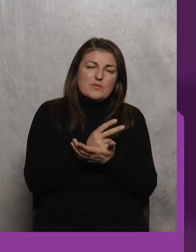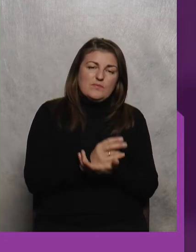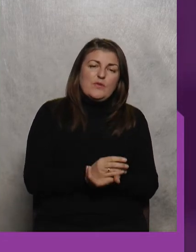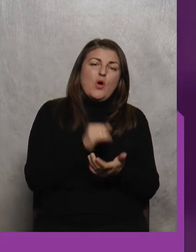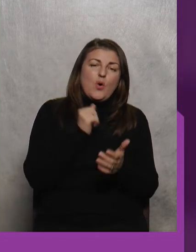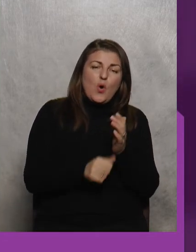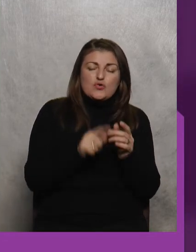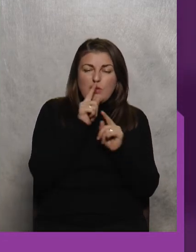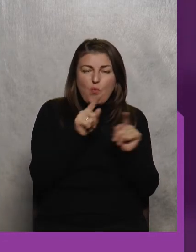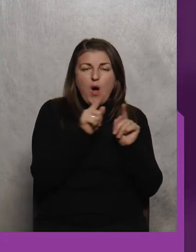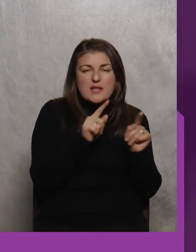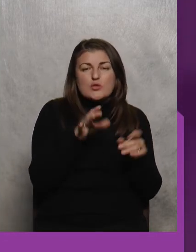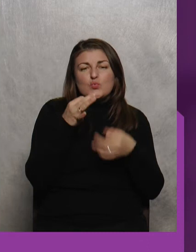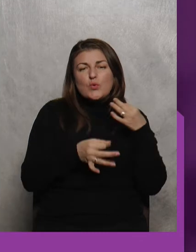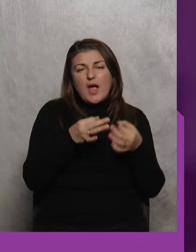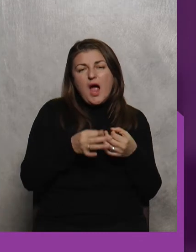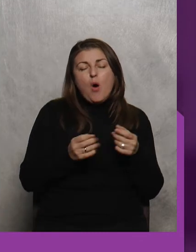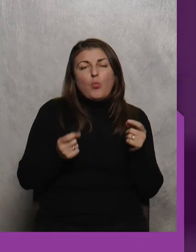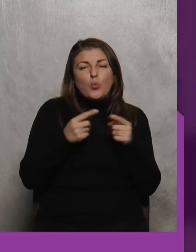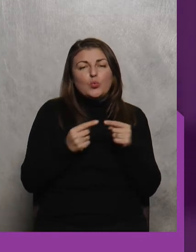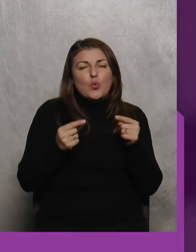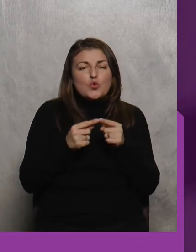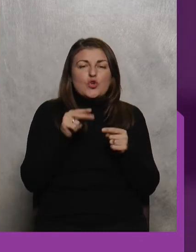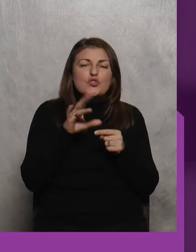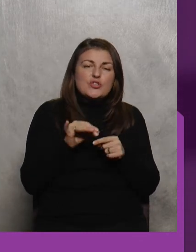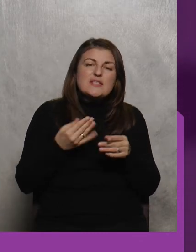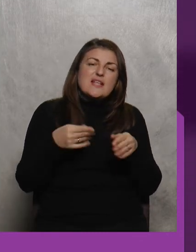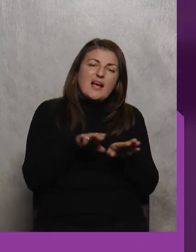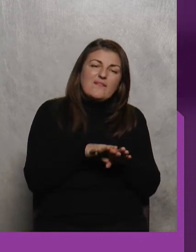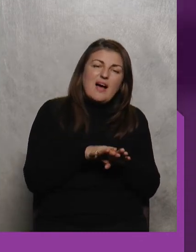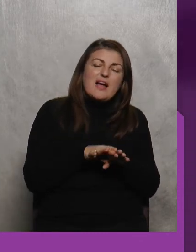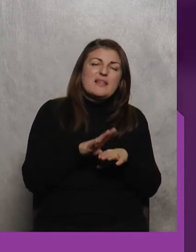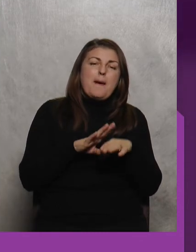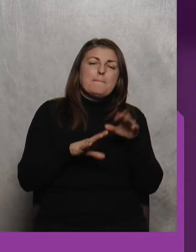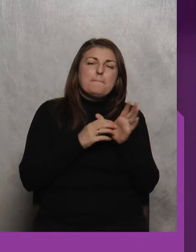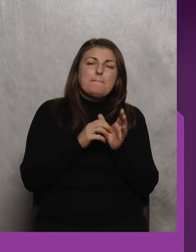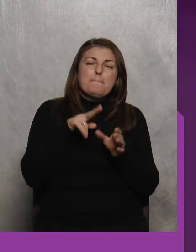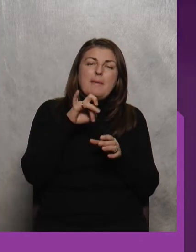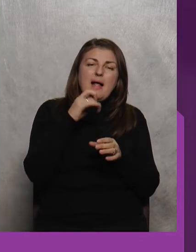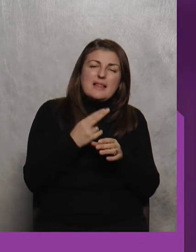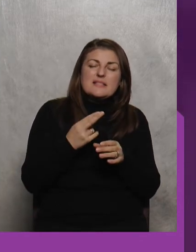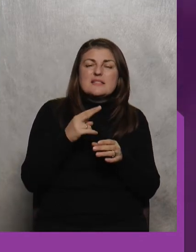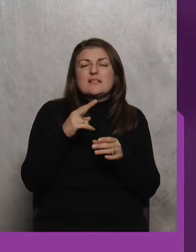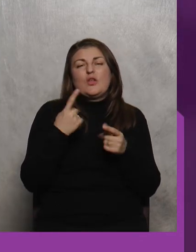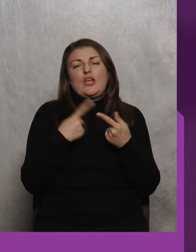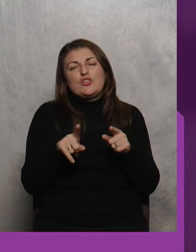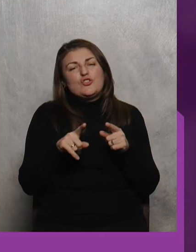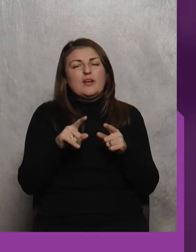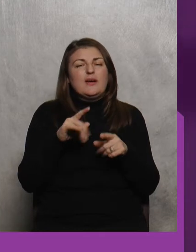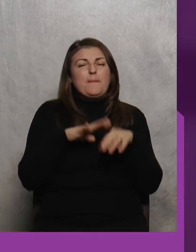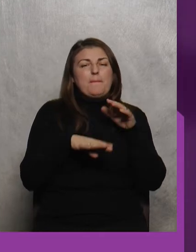показують, кожен нюанс суддя уточнює, чи закривати палець великий захватом інших пальців,